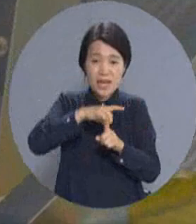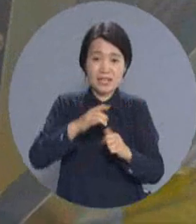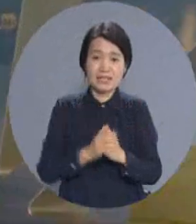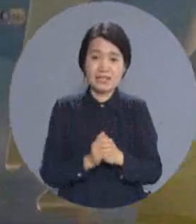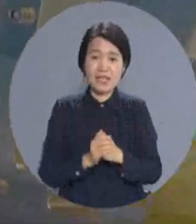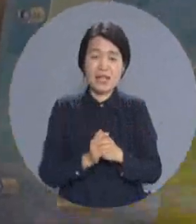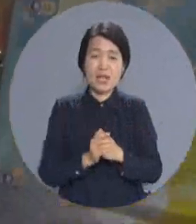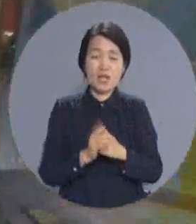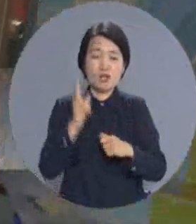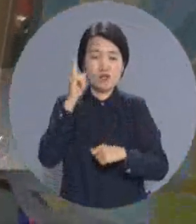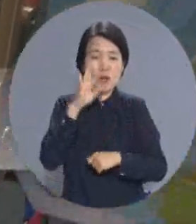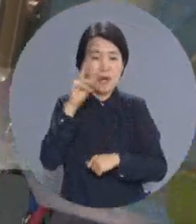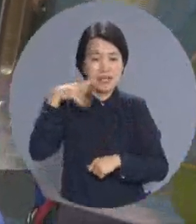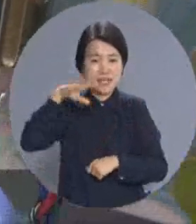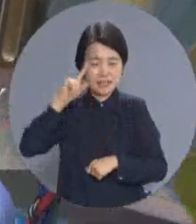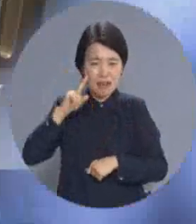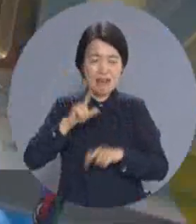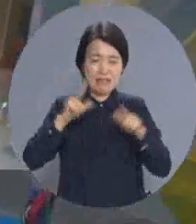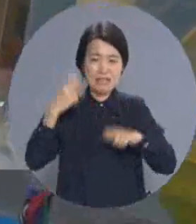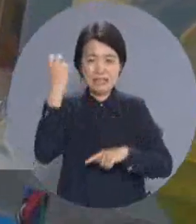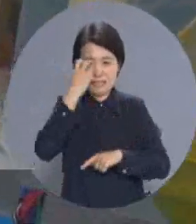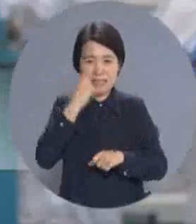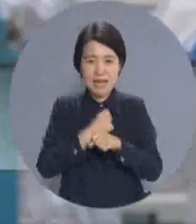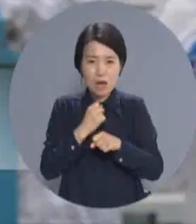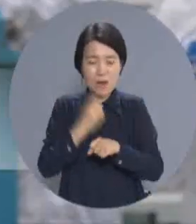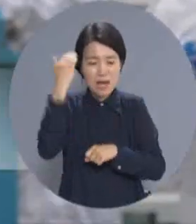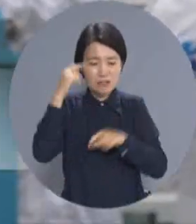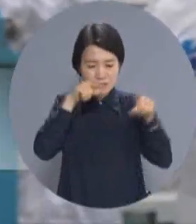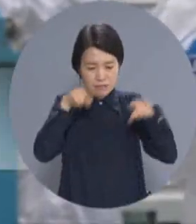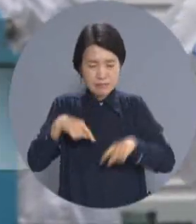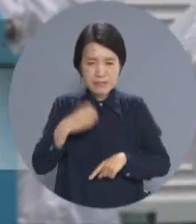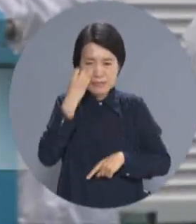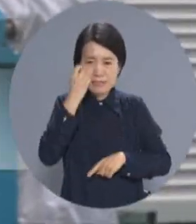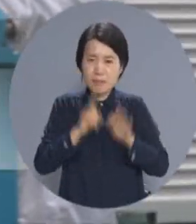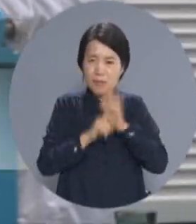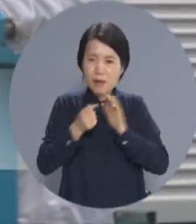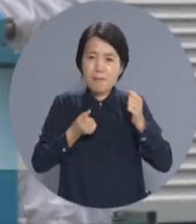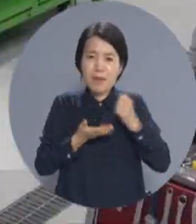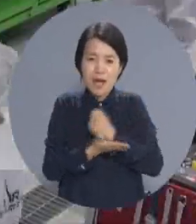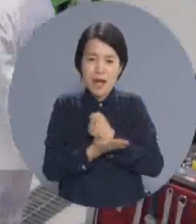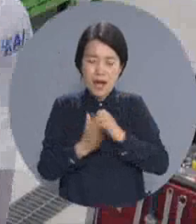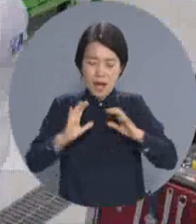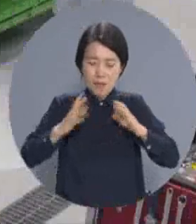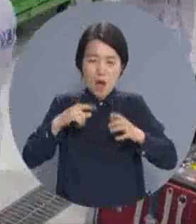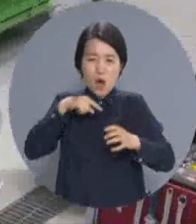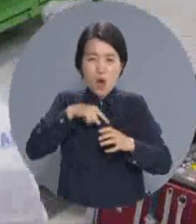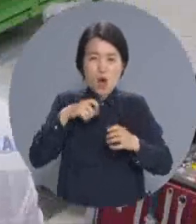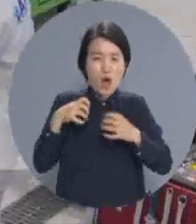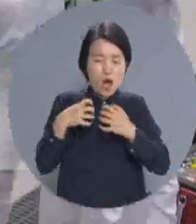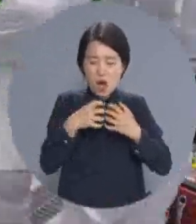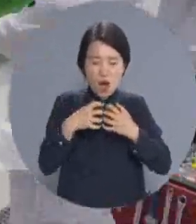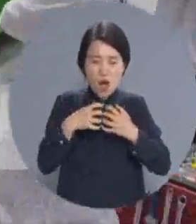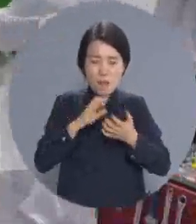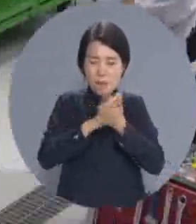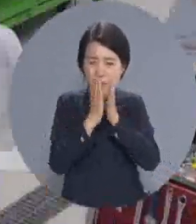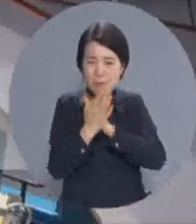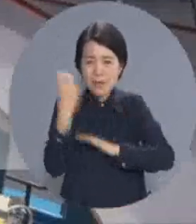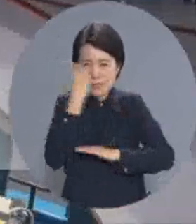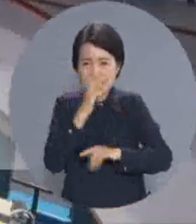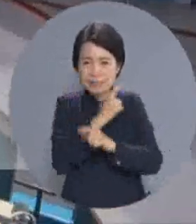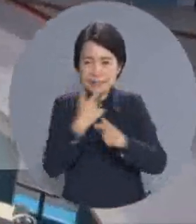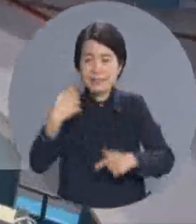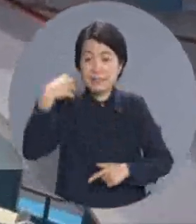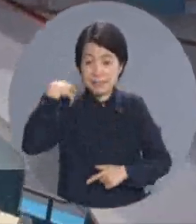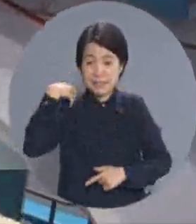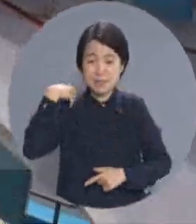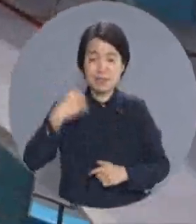우주 방사선과 우주 날씨를 관측하고 한반도 이상 기후에 영향을 주는 북극의 해빙 변화를 탐지하는 등 다양한